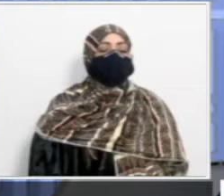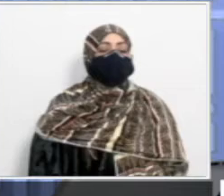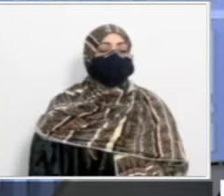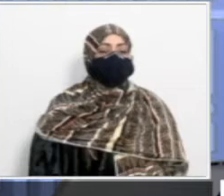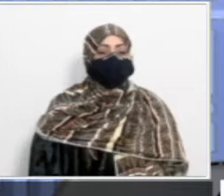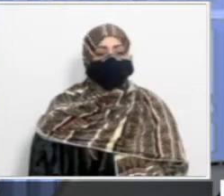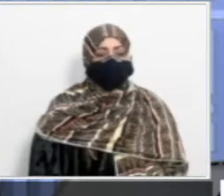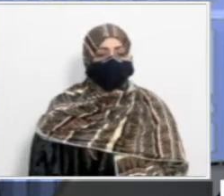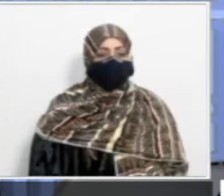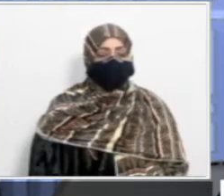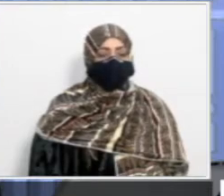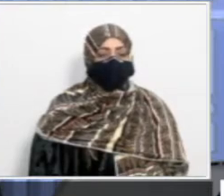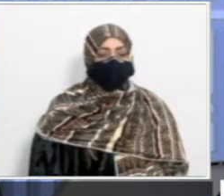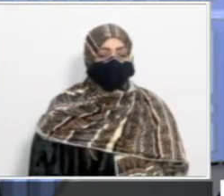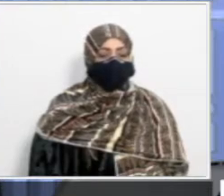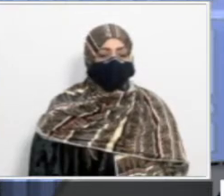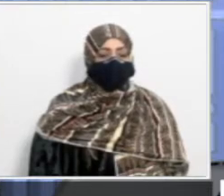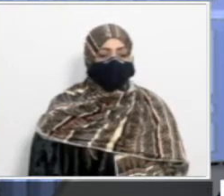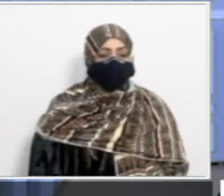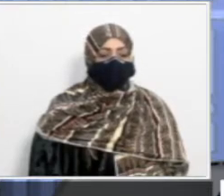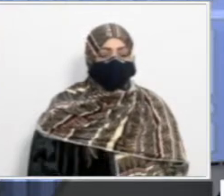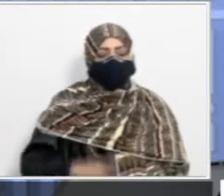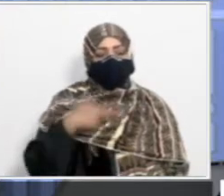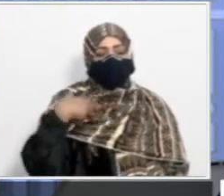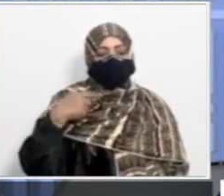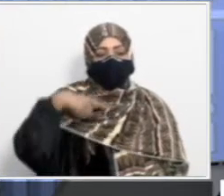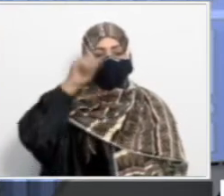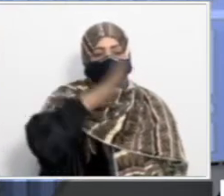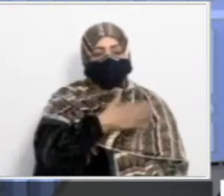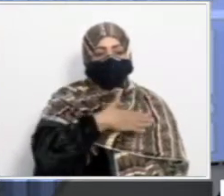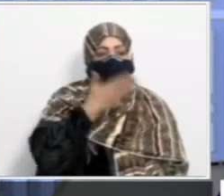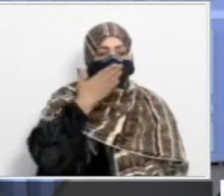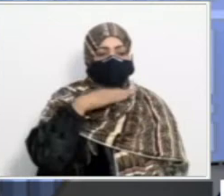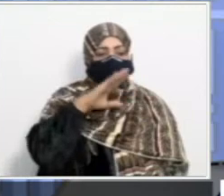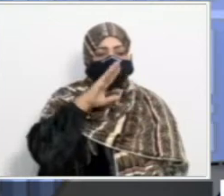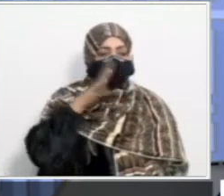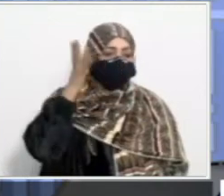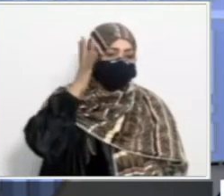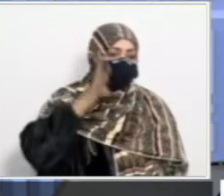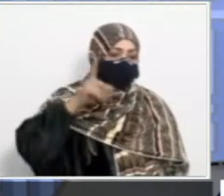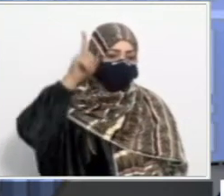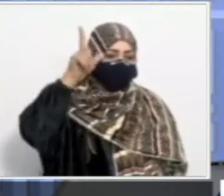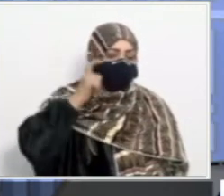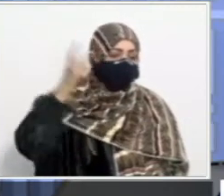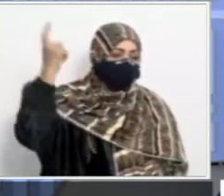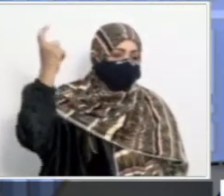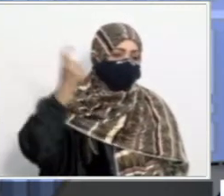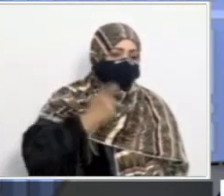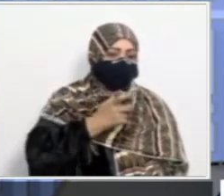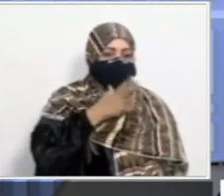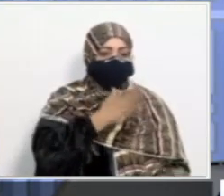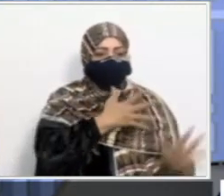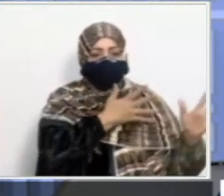الله الرحمن الرحيم، الحمد لله والصلاة والسلام على سيدنا ومولانا رسول الله وعلى آله وصحبه ومن